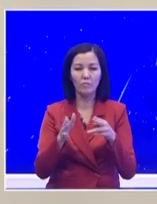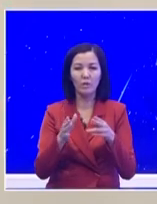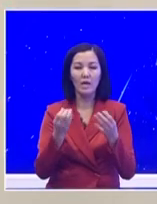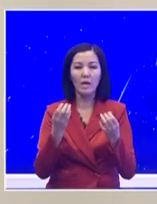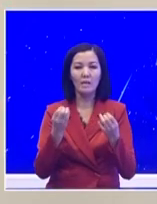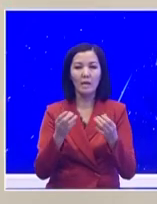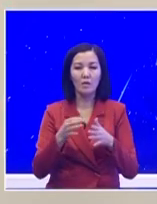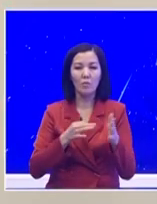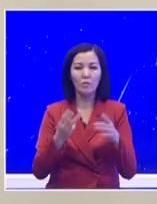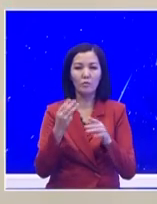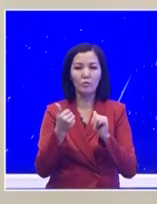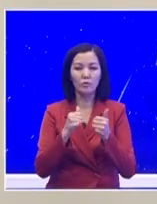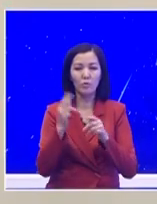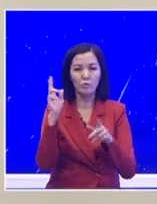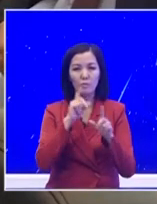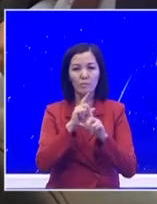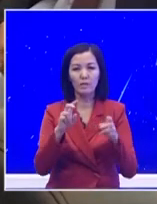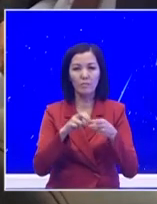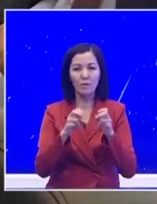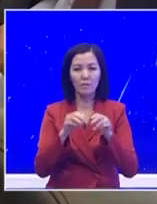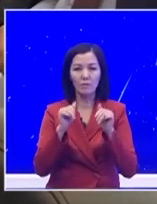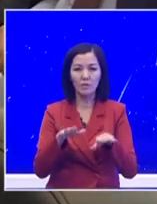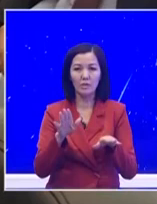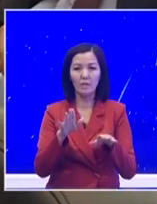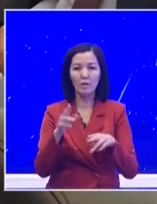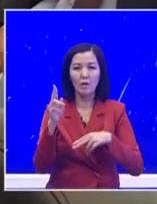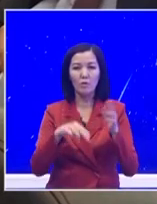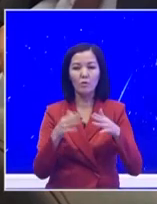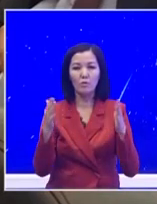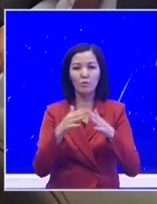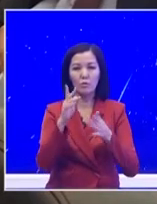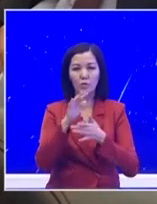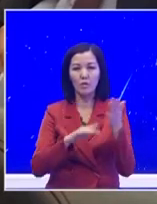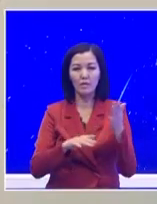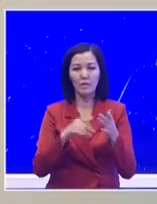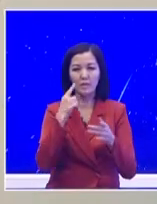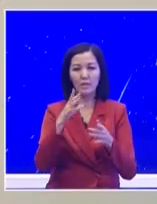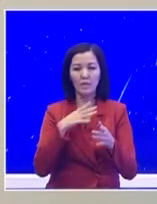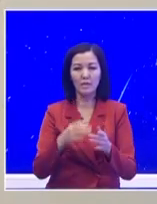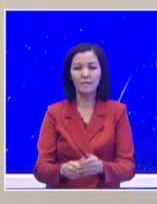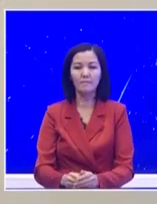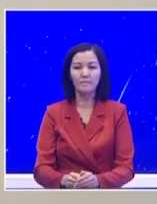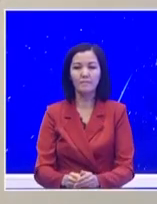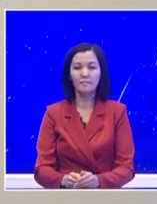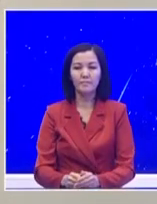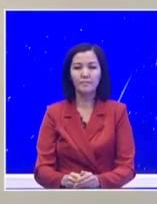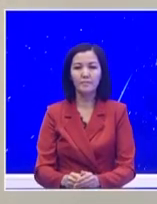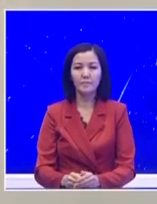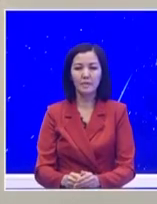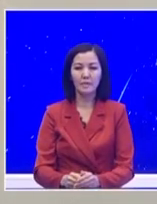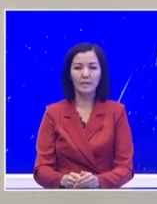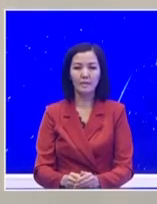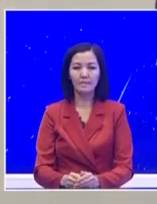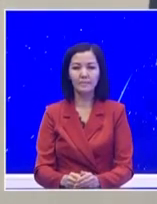бөлек облыстағы үш ауысымдағы мектептер мәселесі шешіліп, тұрғын үй құрылысы жалғасатынын жеткізді. Построили мы